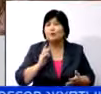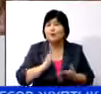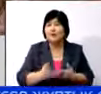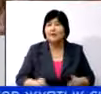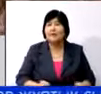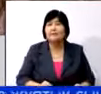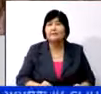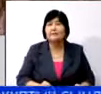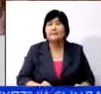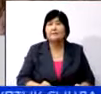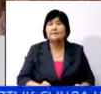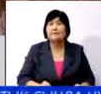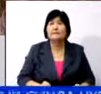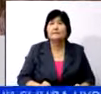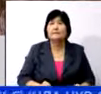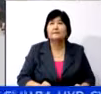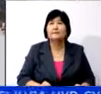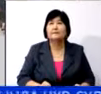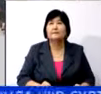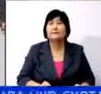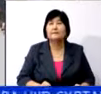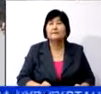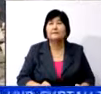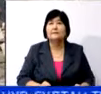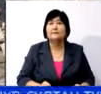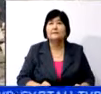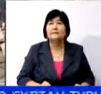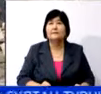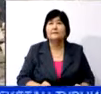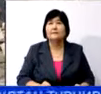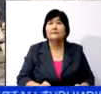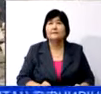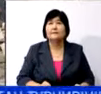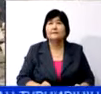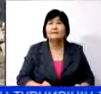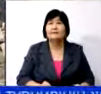Альмира Оразбай, Аслан Сағындық, Талғат Алменов, Қанат Махамбетов, Қызылорда телеарнасы.